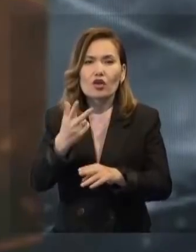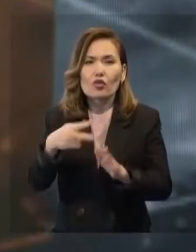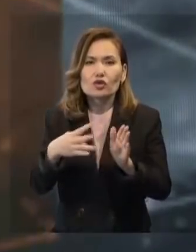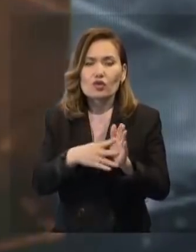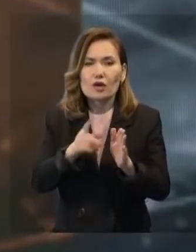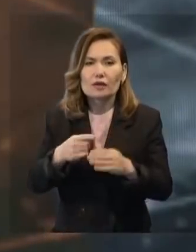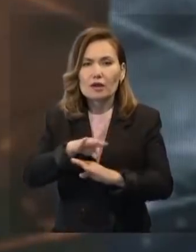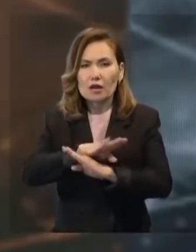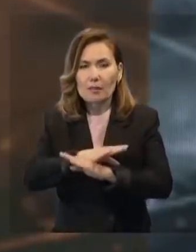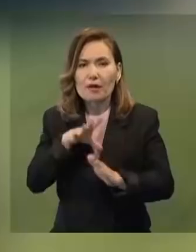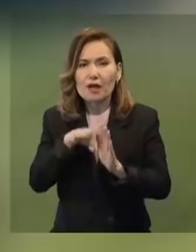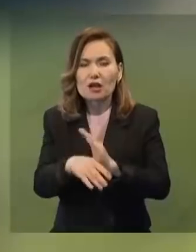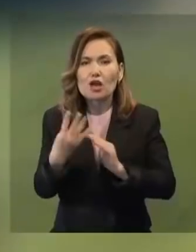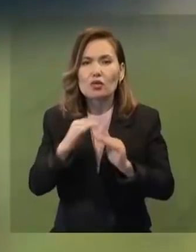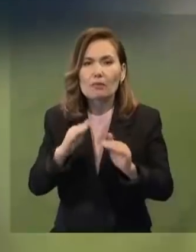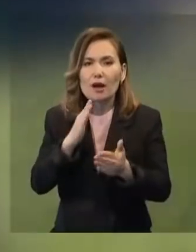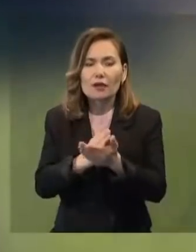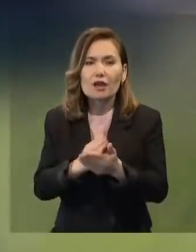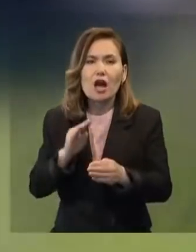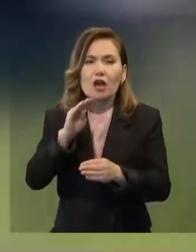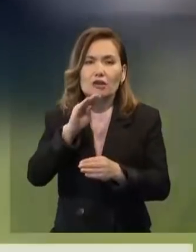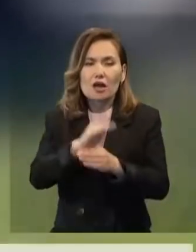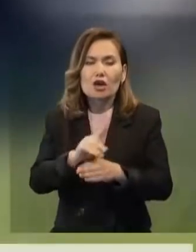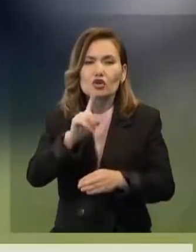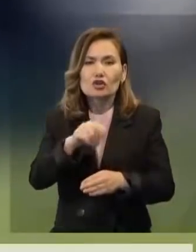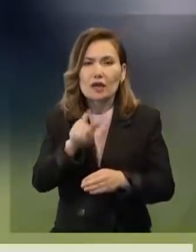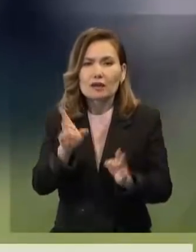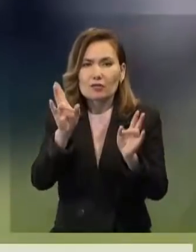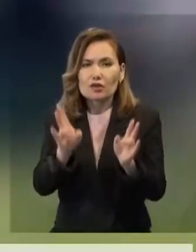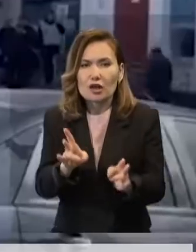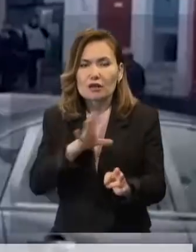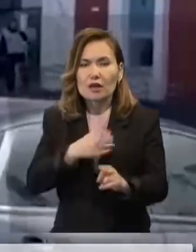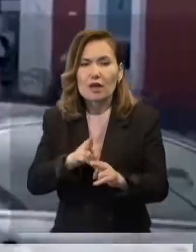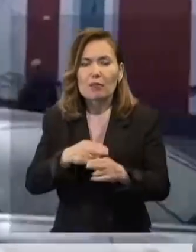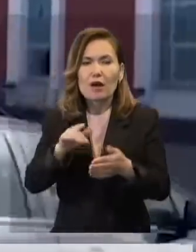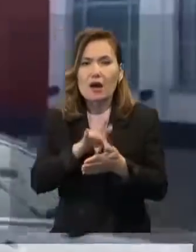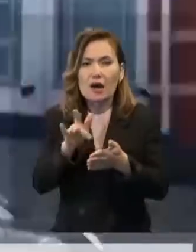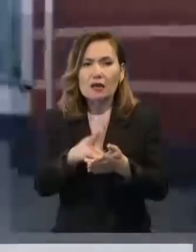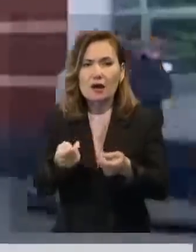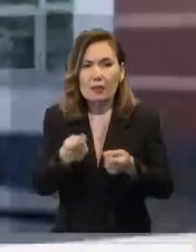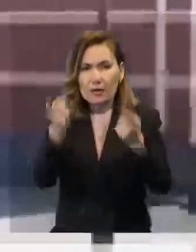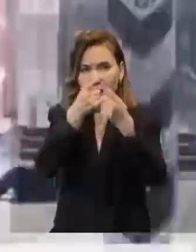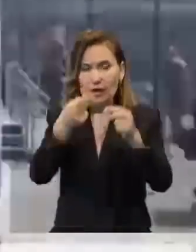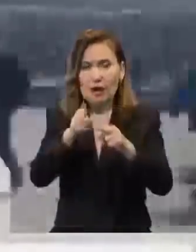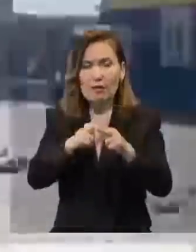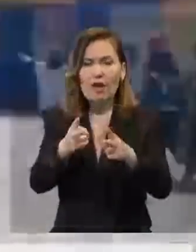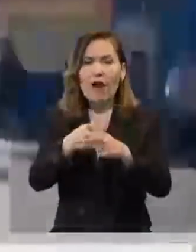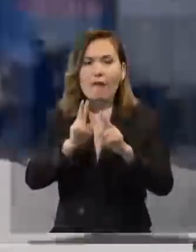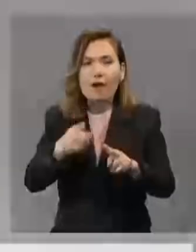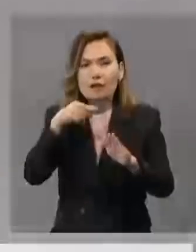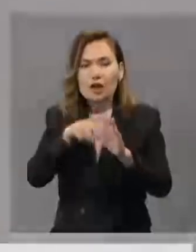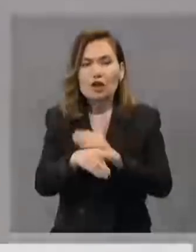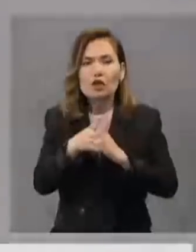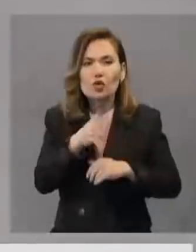хабарлады. Арасында 4 бала бар. Тағы 100-ден астамы жарақат алған. Қала әкімшілігінің мәліметіне сәйкес, шабуыл кезінде вокзалда 4